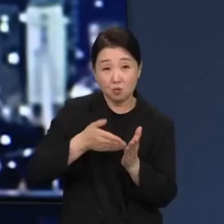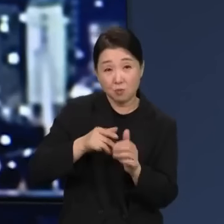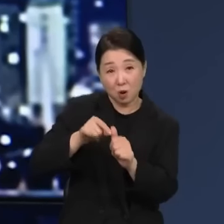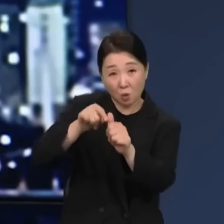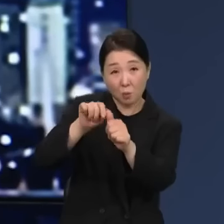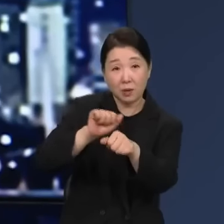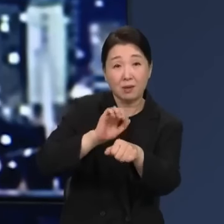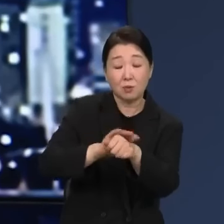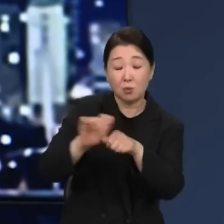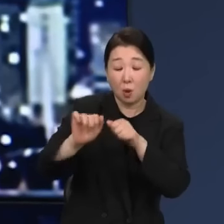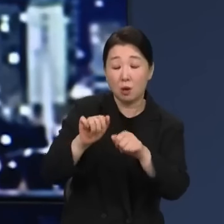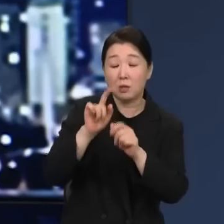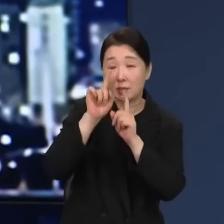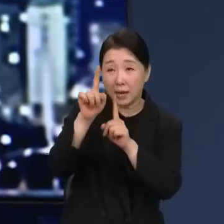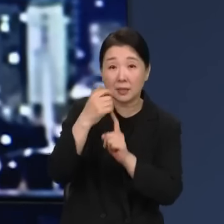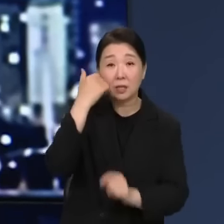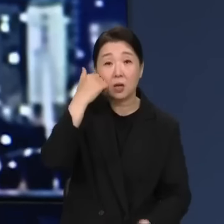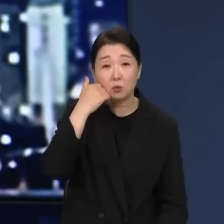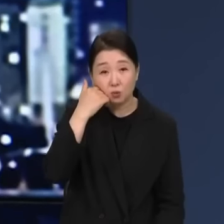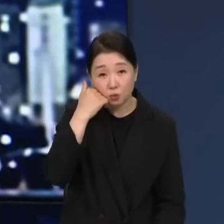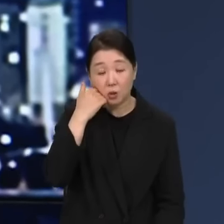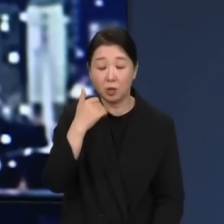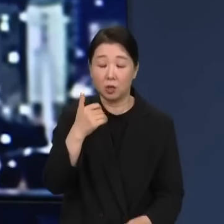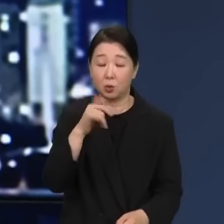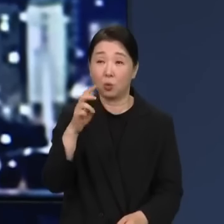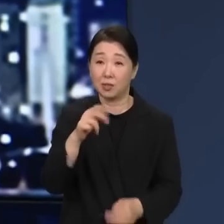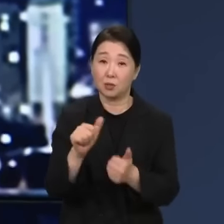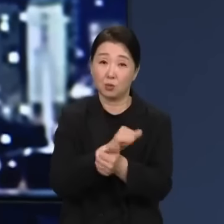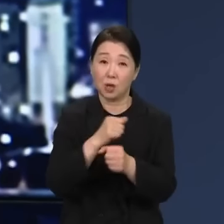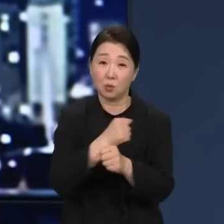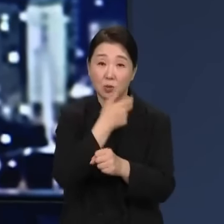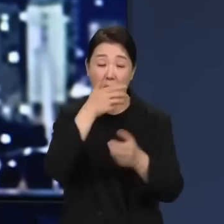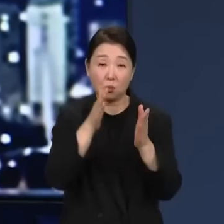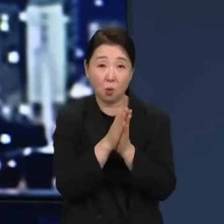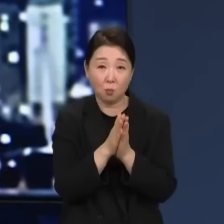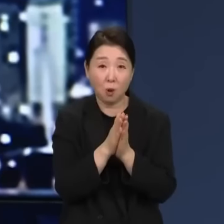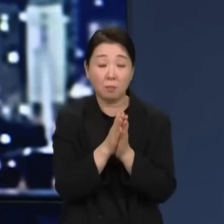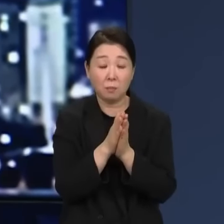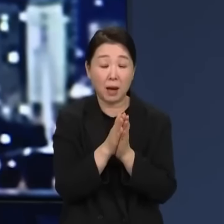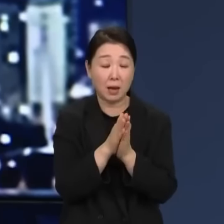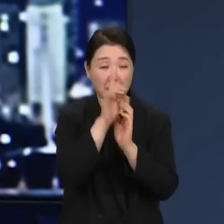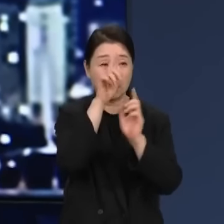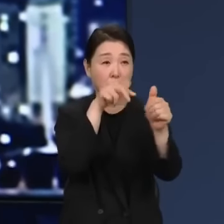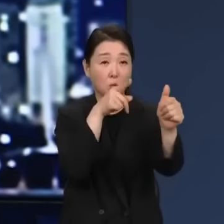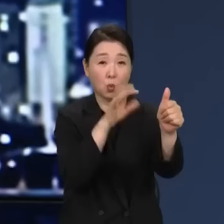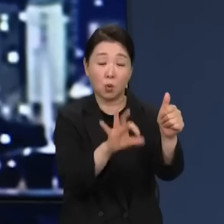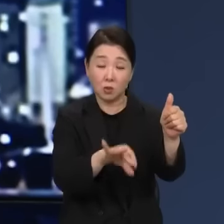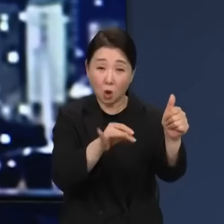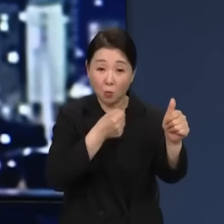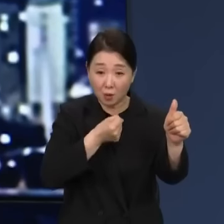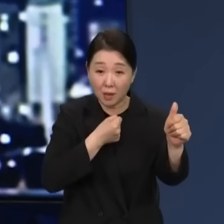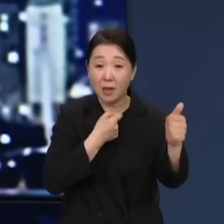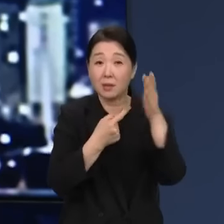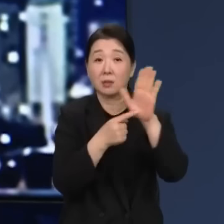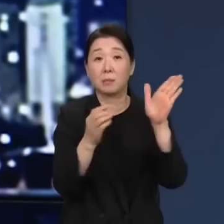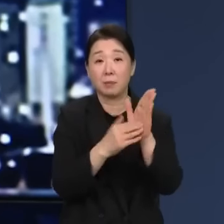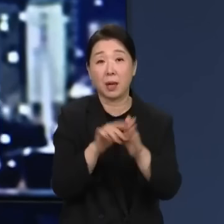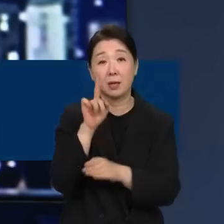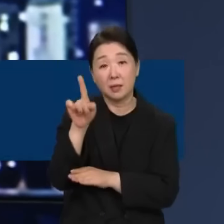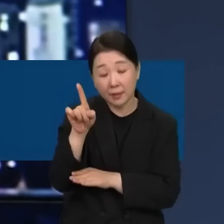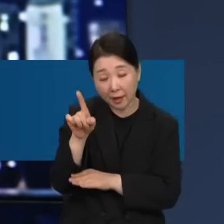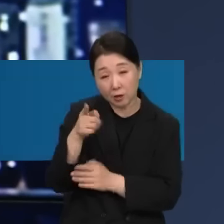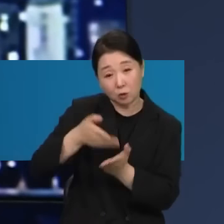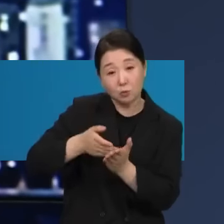당사자로 지목되고 있는 도이치모터스 주가 조작 공범 이종호 씨와의 첫 육성 인터뷰를 전해드렸습니다. 내일은